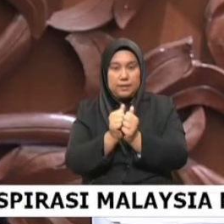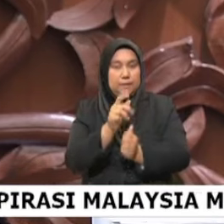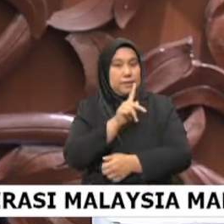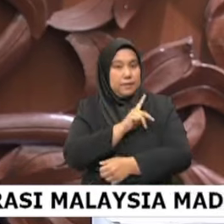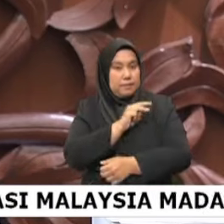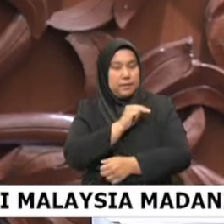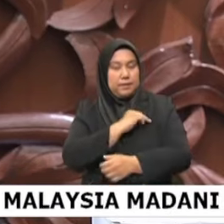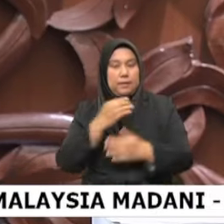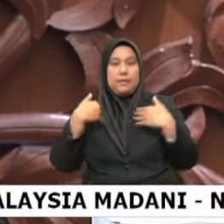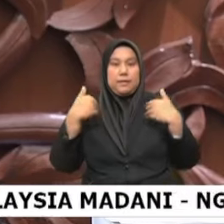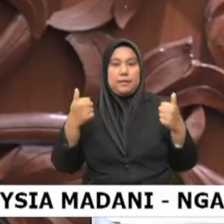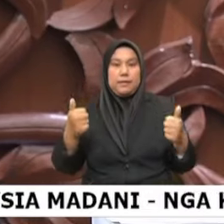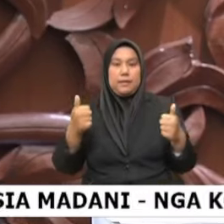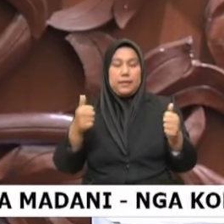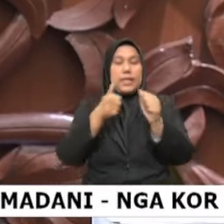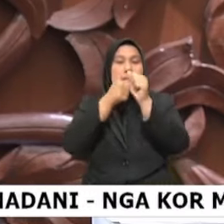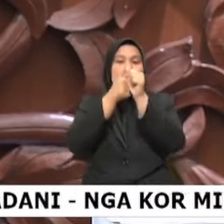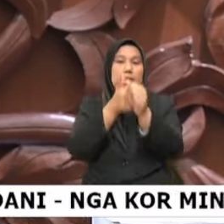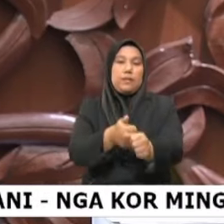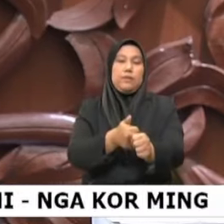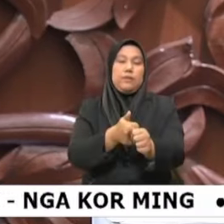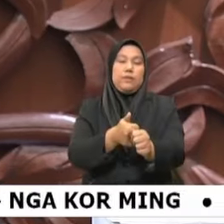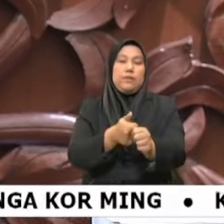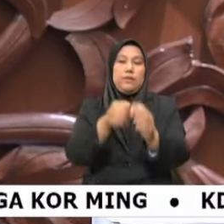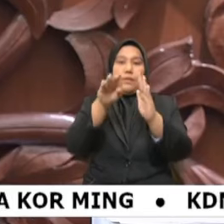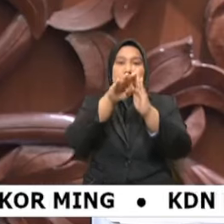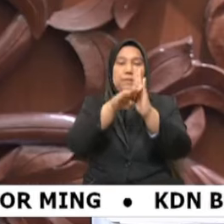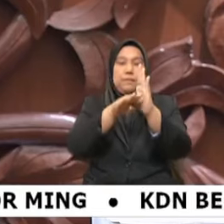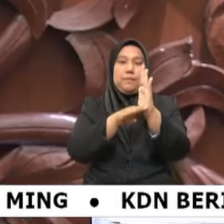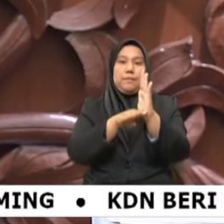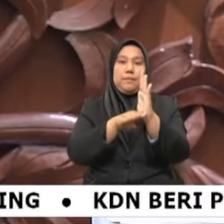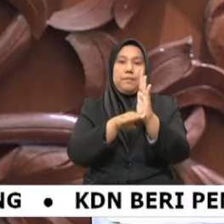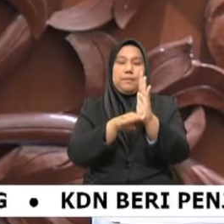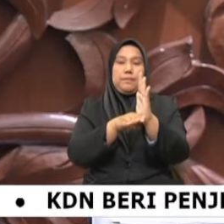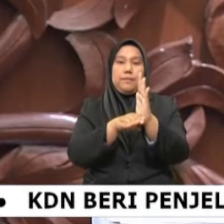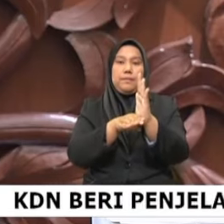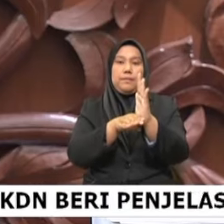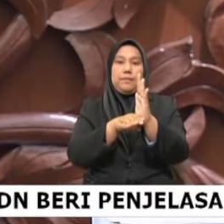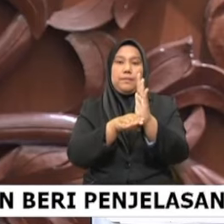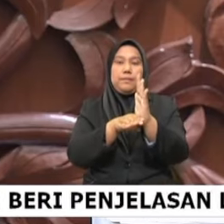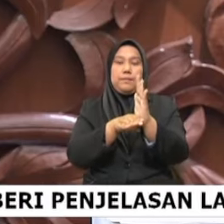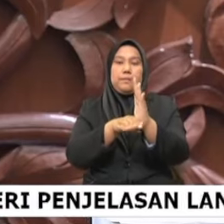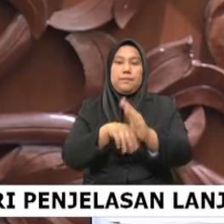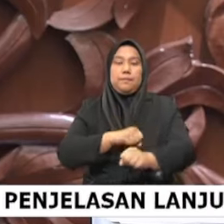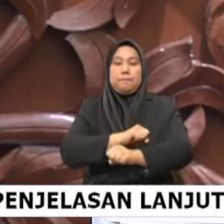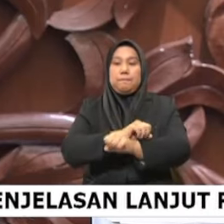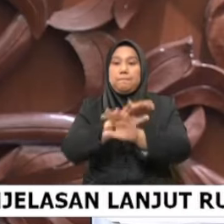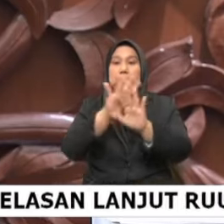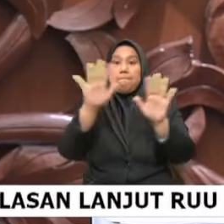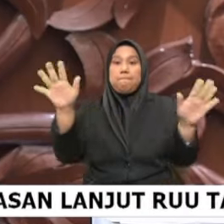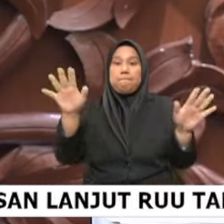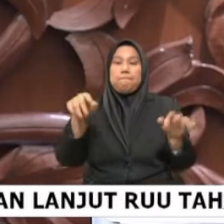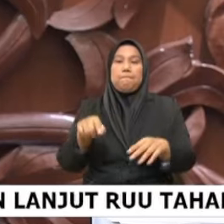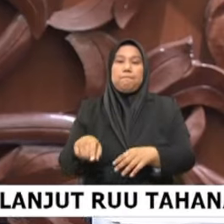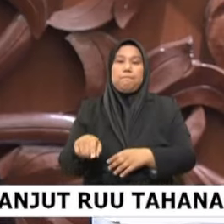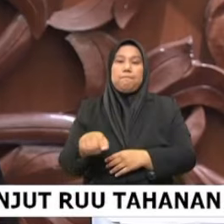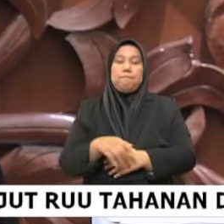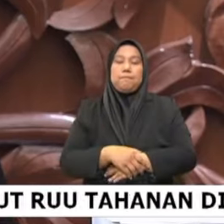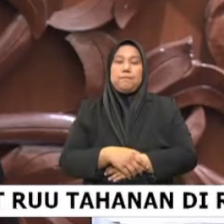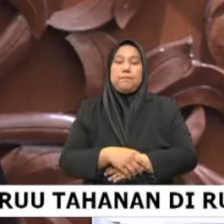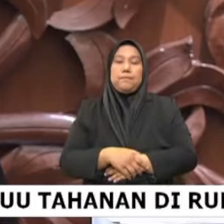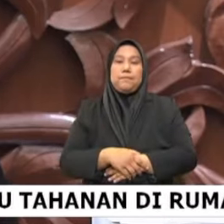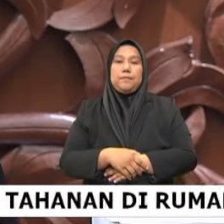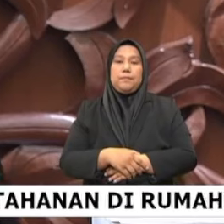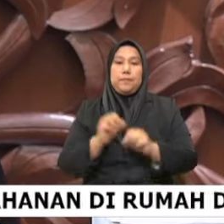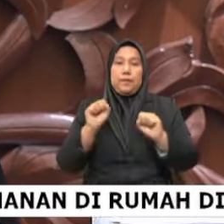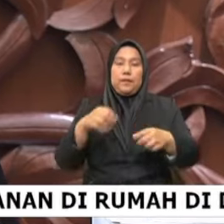Kementerian Kesihatan supaya kita ikutkan peraturan supaya clearance daripada jawatankuasa ini akan kita dapat sebelum